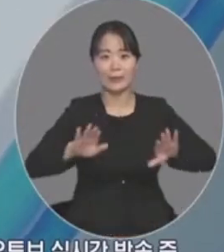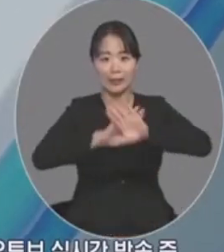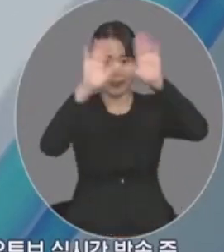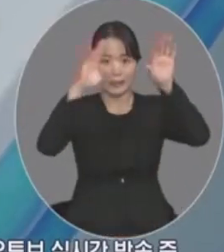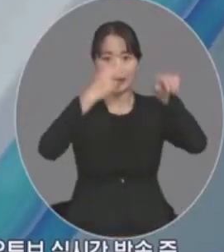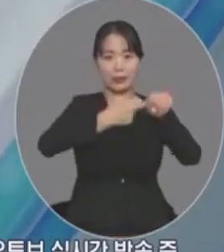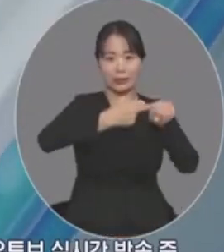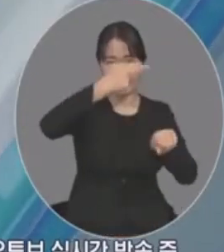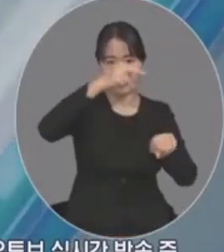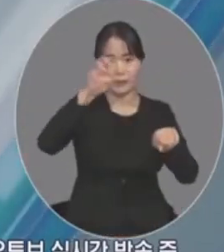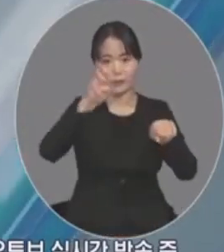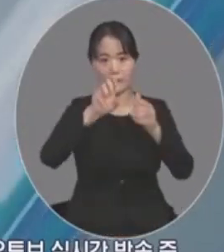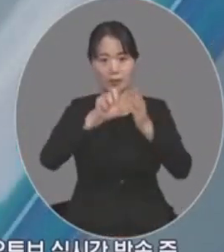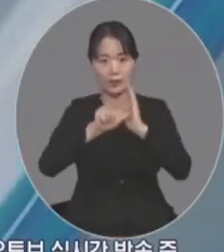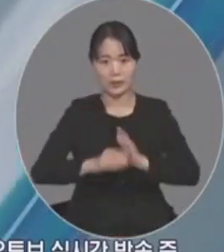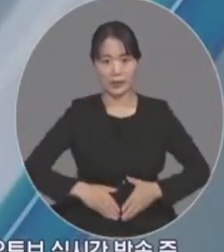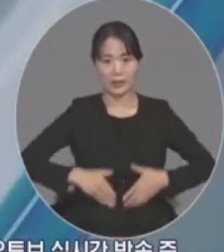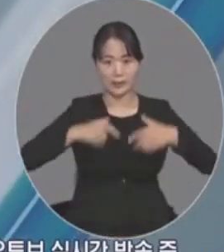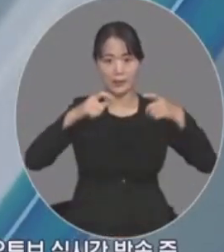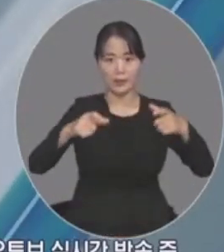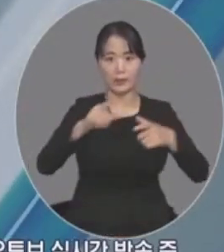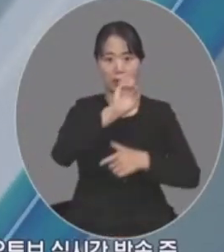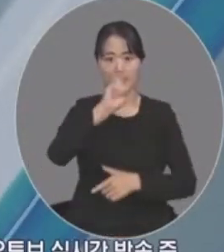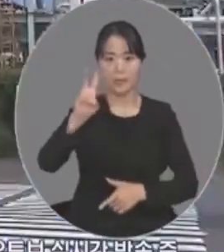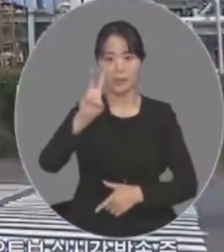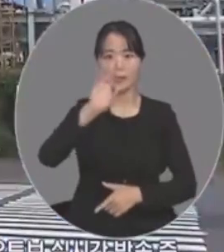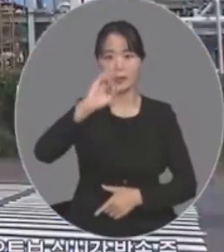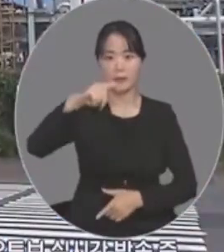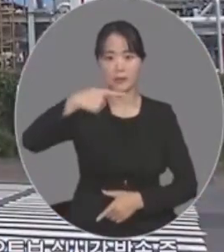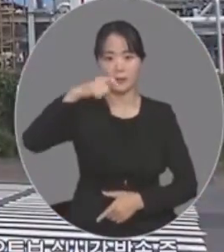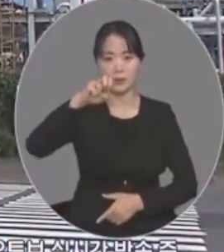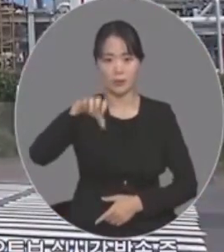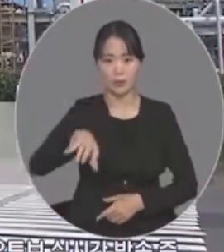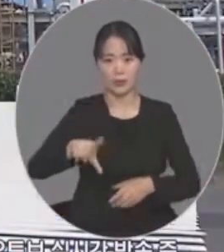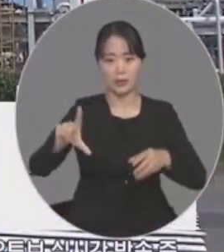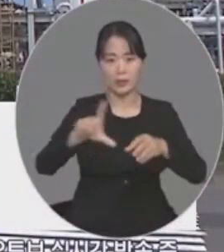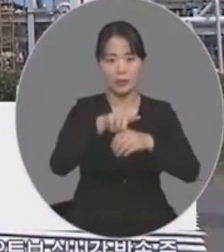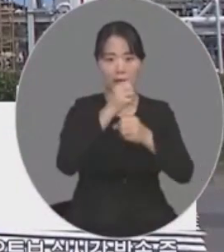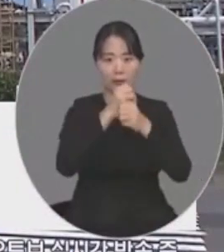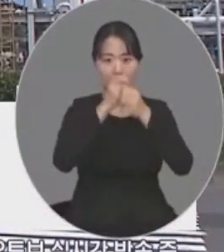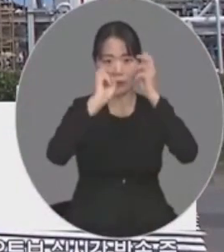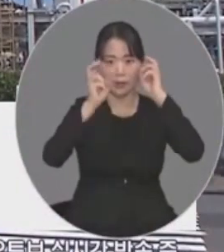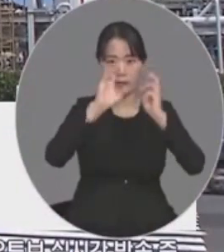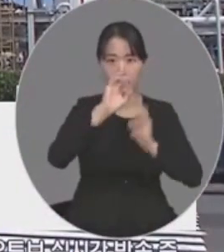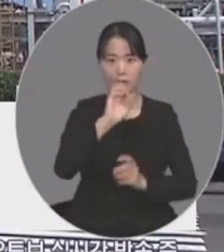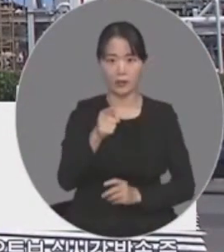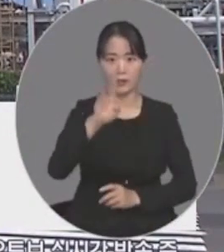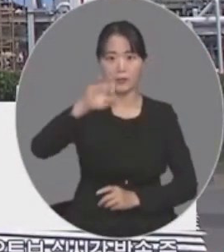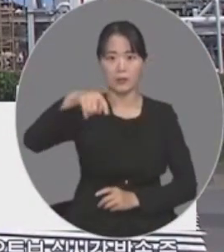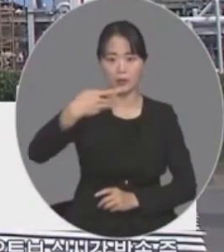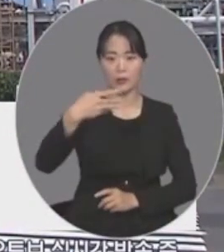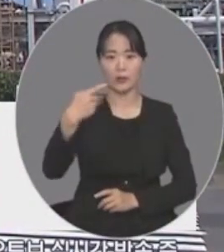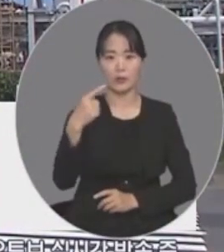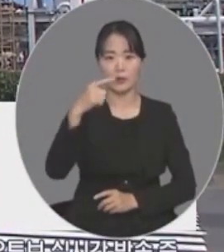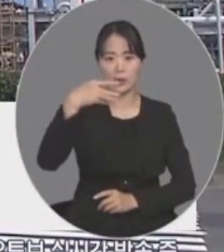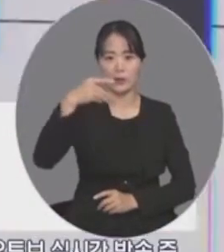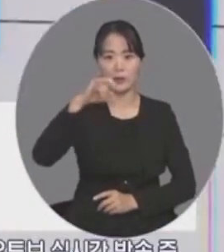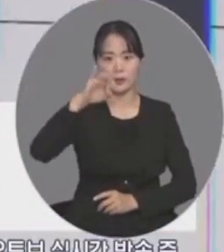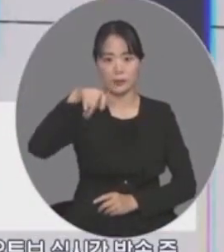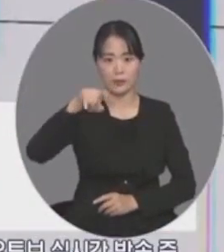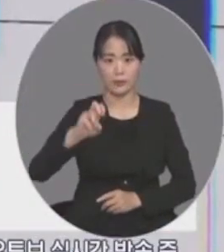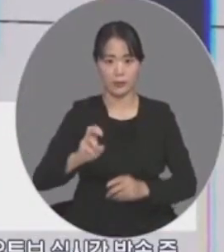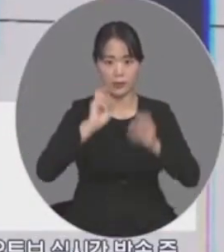낮 12시 30분쯤 남구 야음동에 위치한 가스 제조업체 어프로티움 제1공장에서